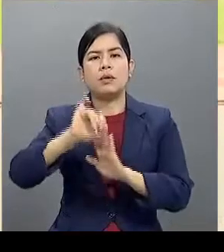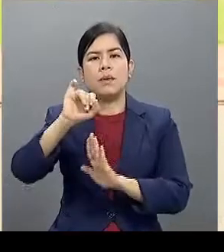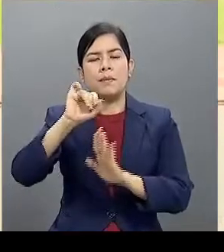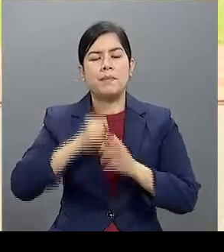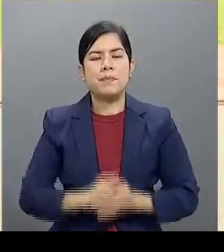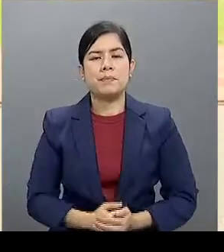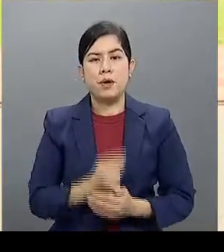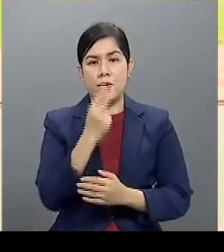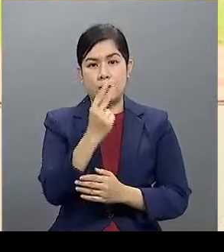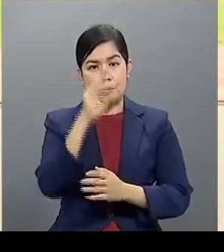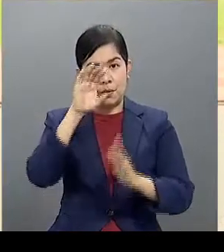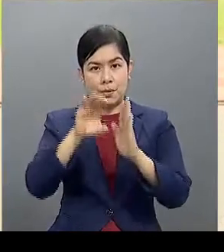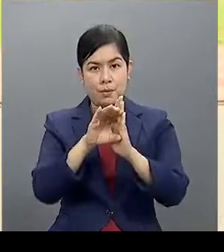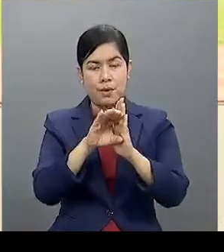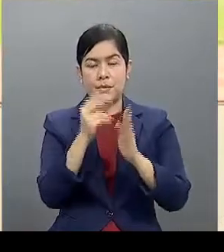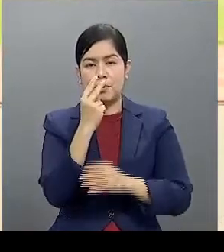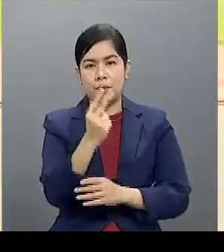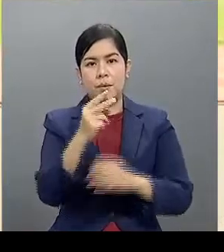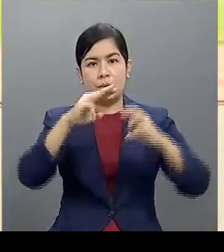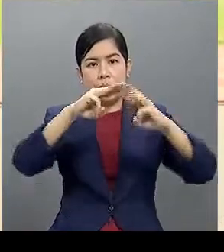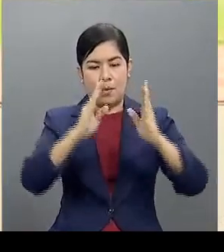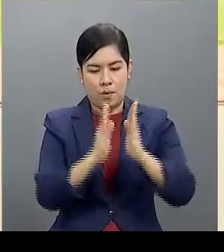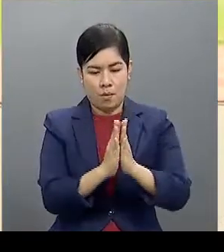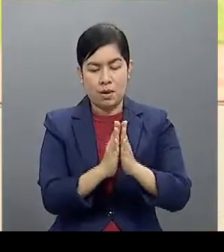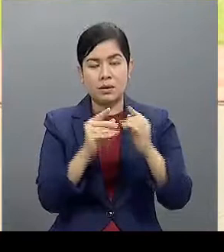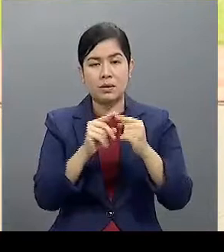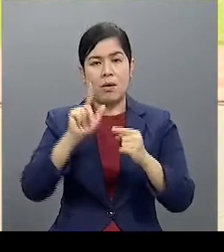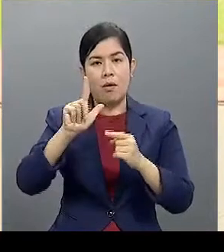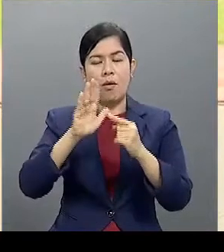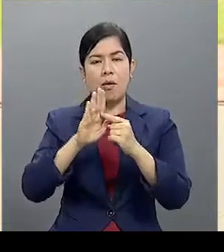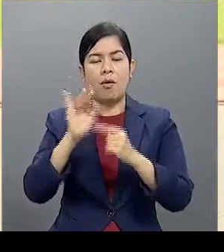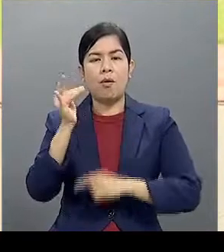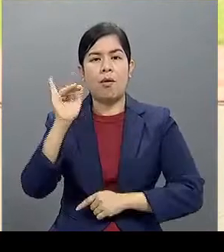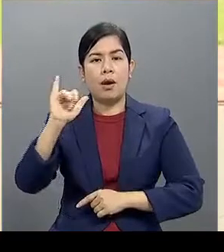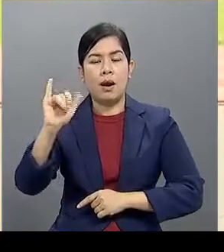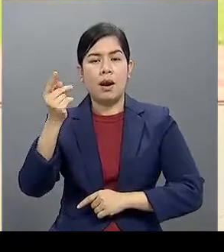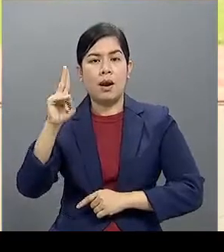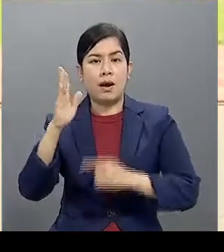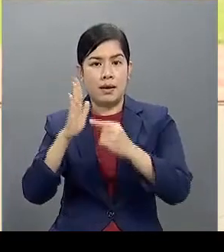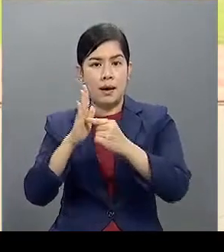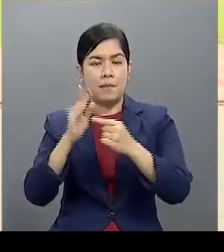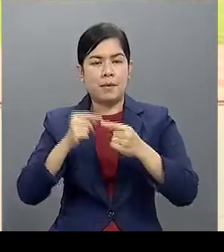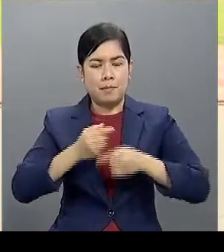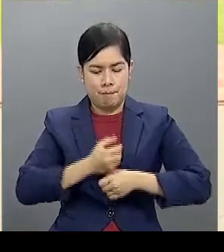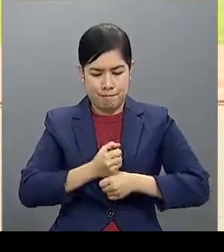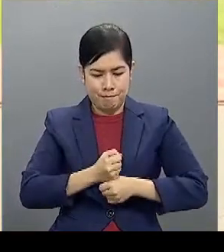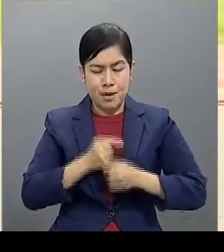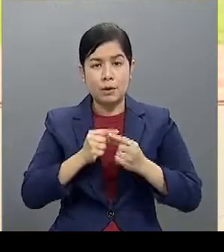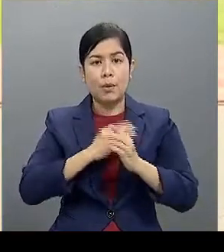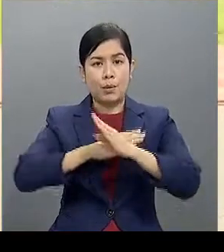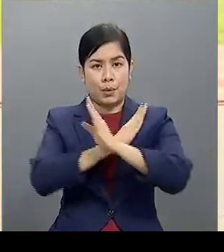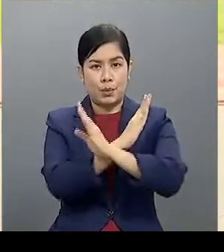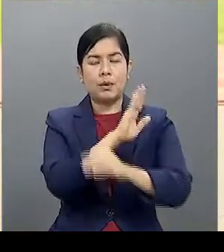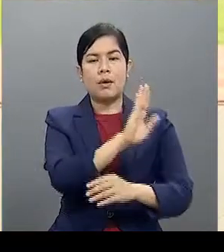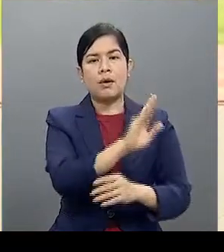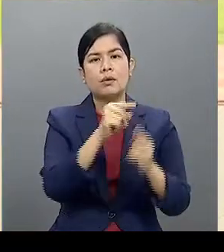ะครับคือวิหารหลายคำที่ประดิษฐานพระพุทธสีหิงพระคู่เมืองเชียงใหม่นะครับบรรยากาศในช่วงเที่ย